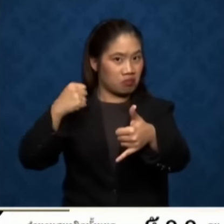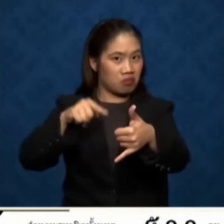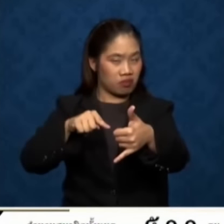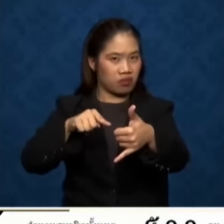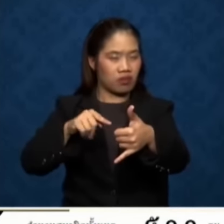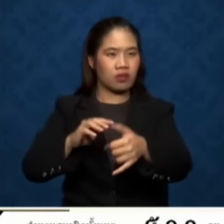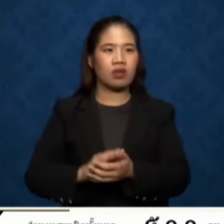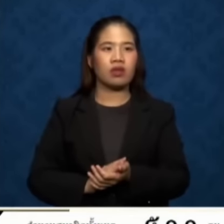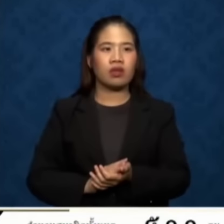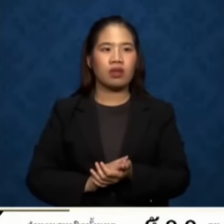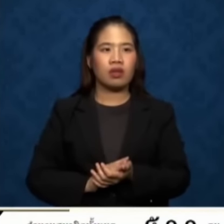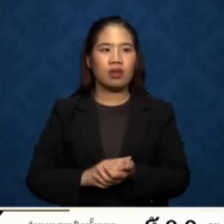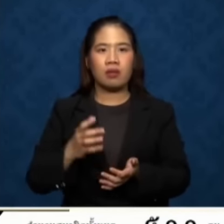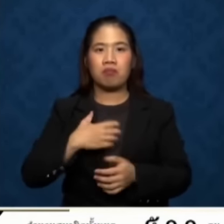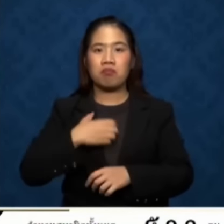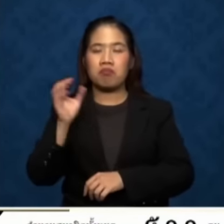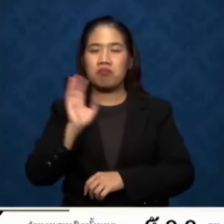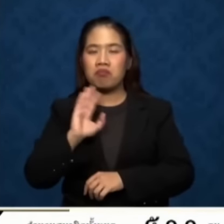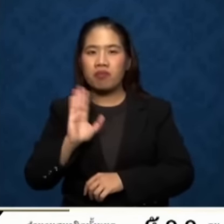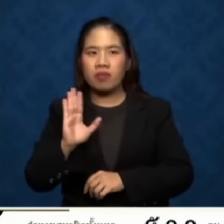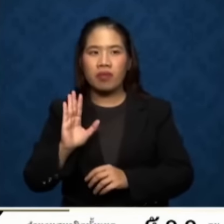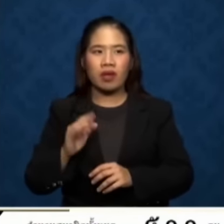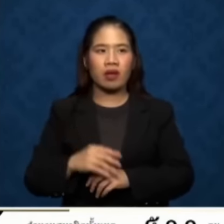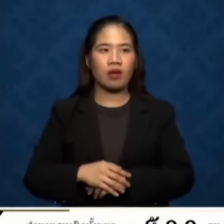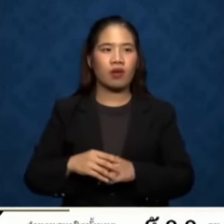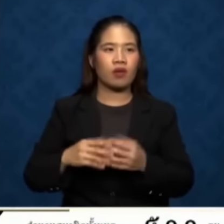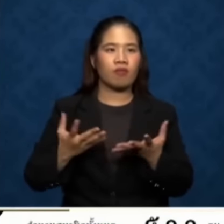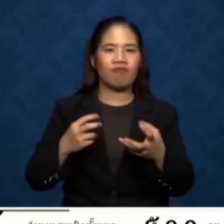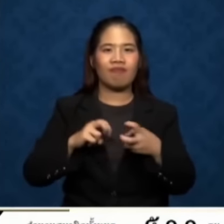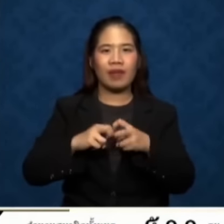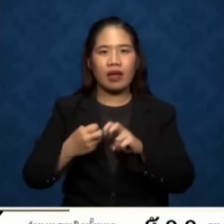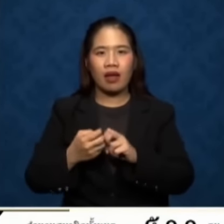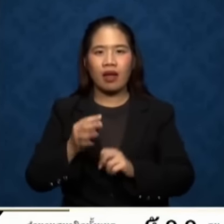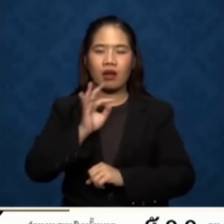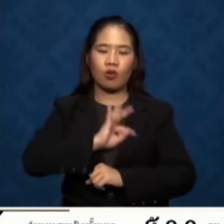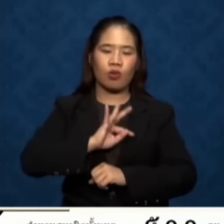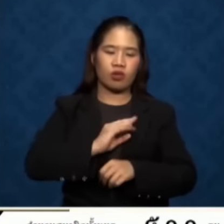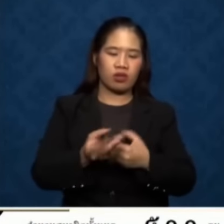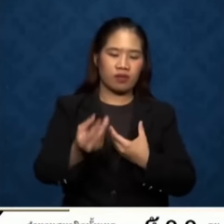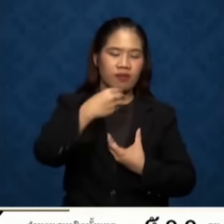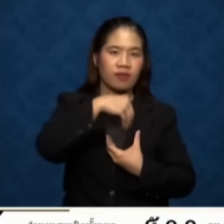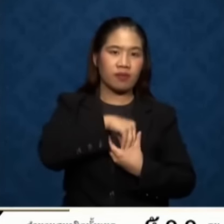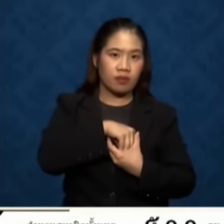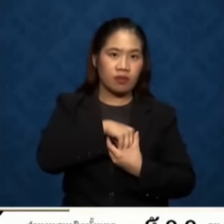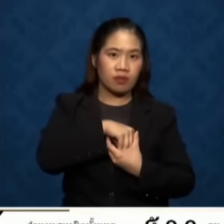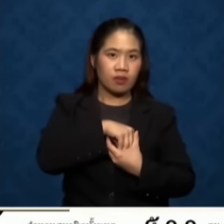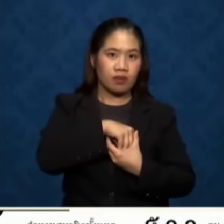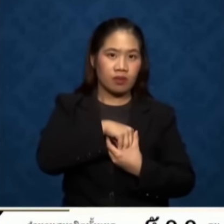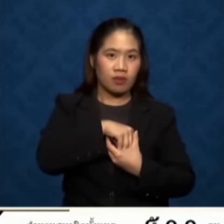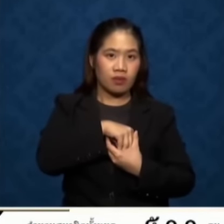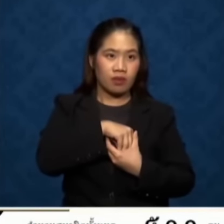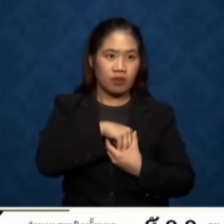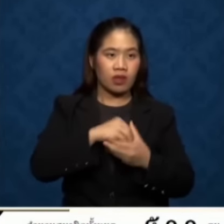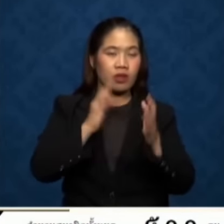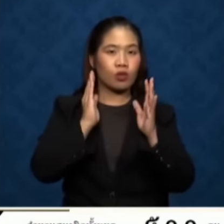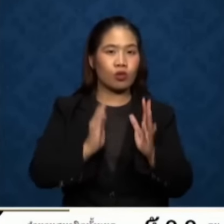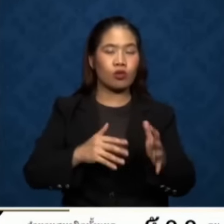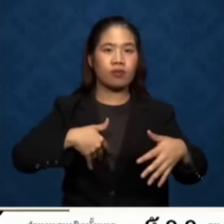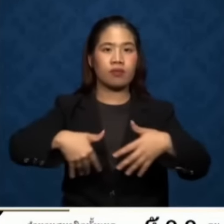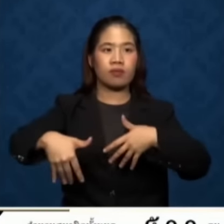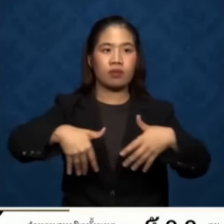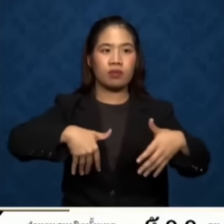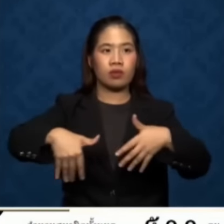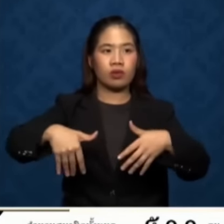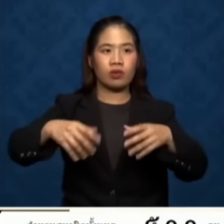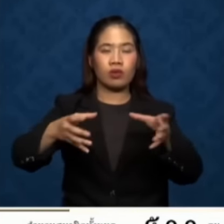ไม่อยากเอามรดกเอาความรู้สึกที่ต้องให้คนรั